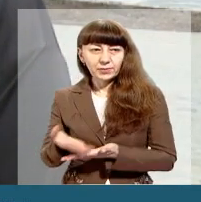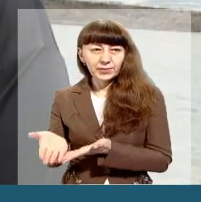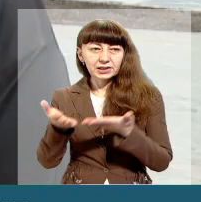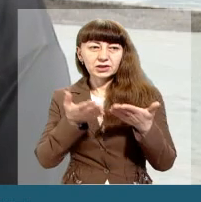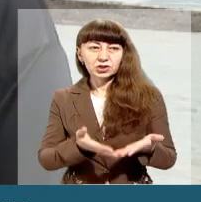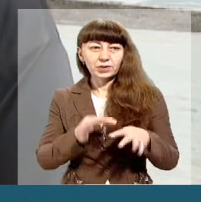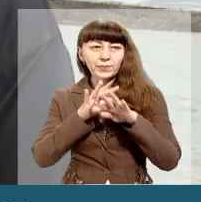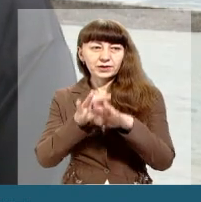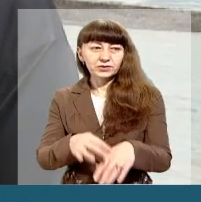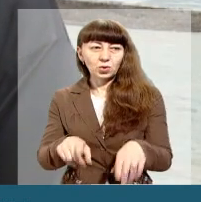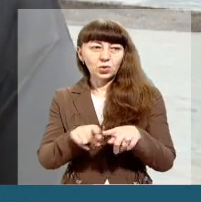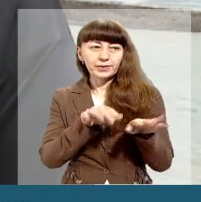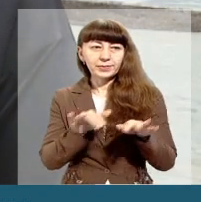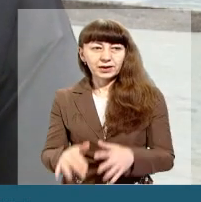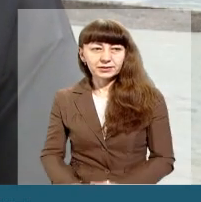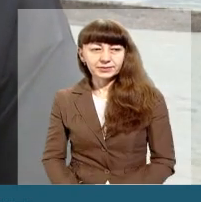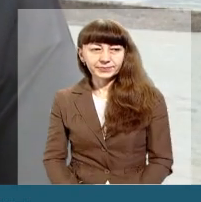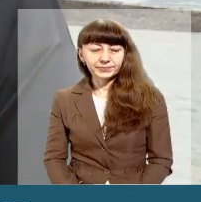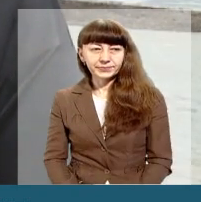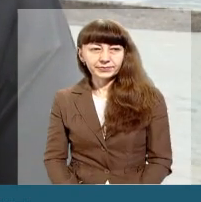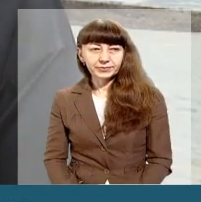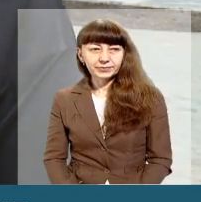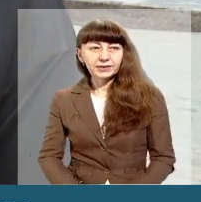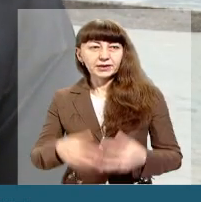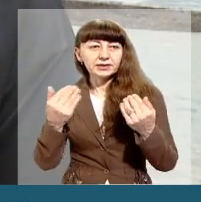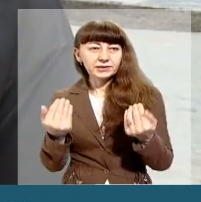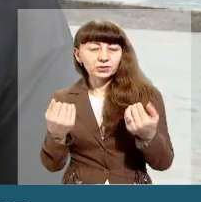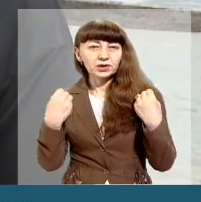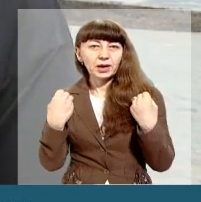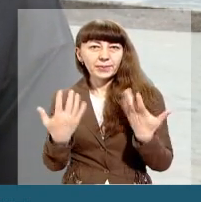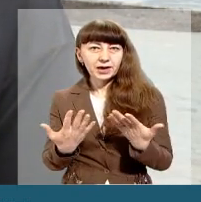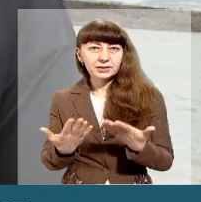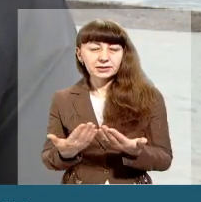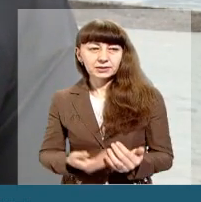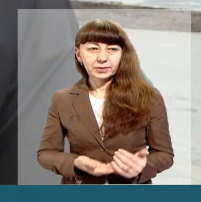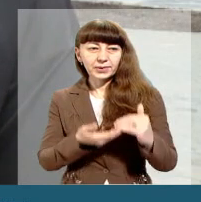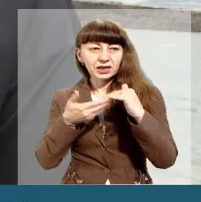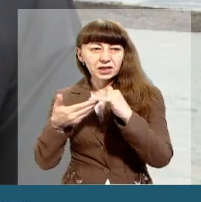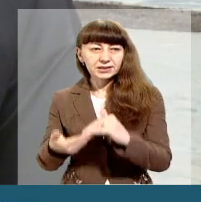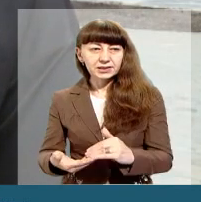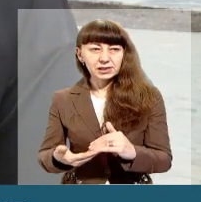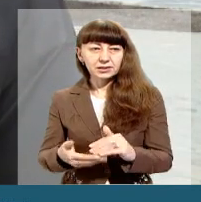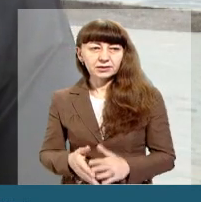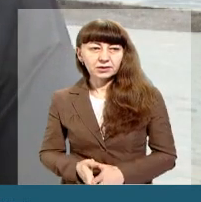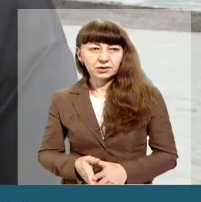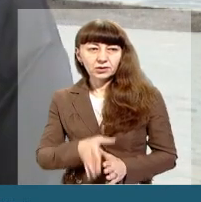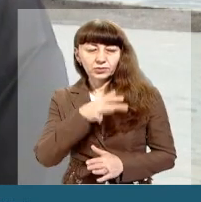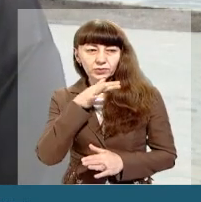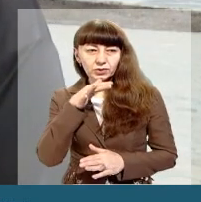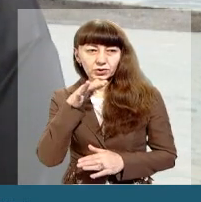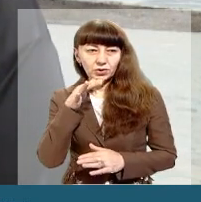предложением провести данное мероприятие. Сегодня на наш праздник мы пригласили